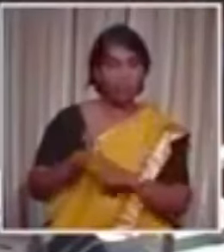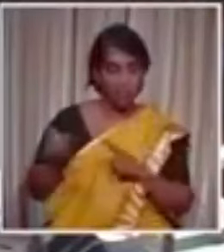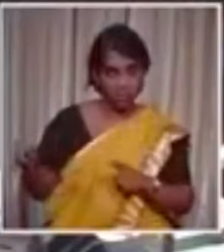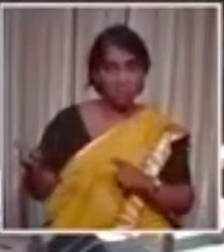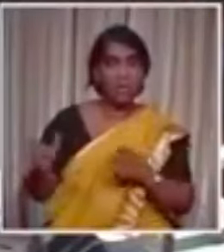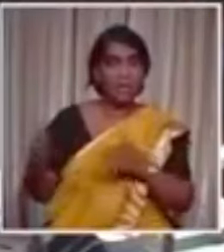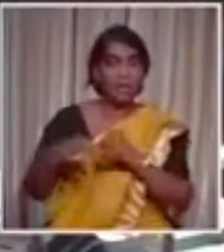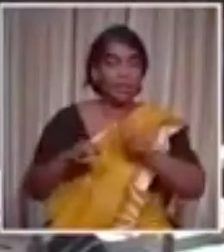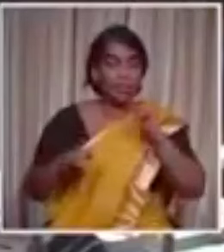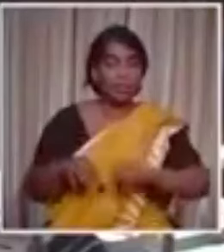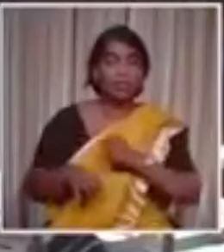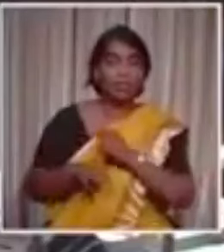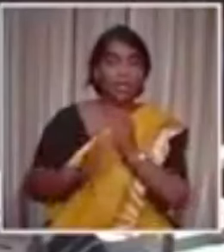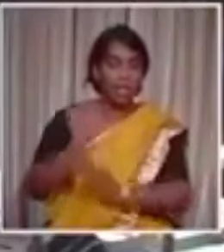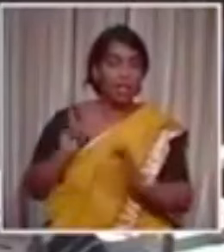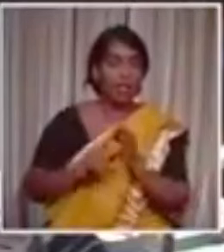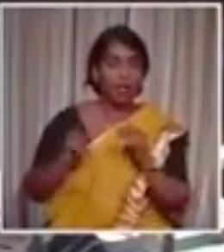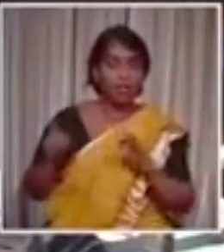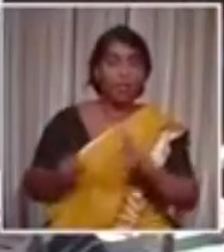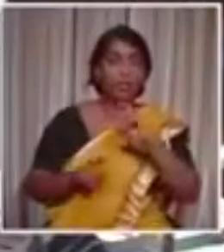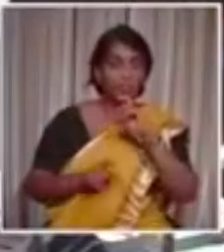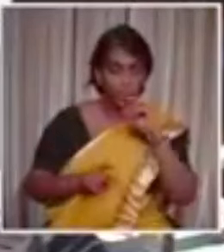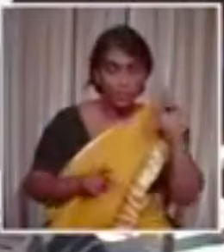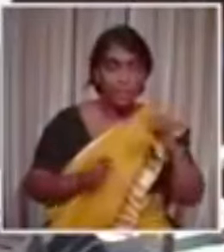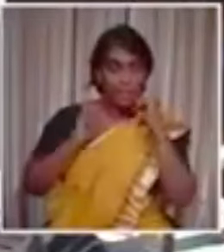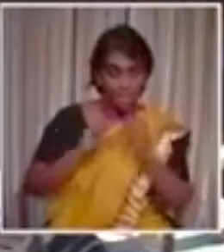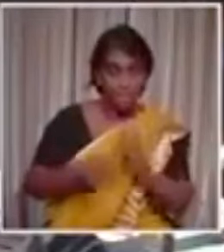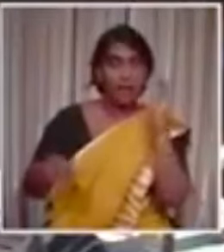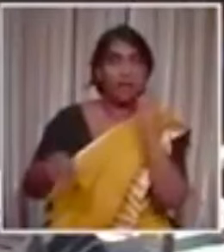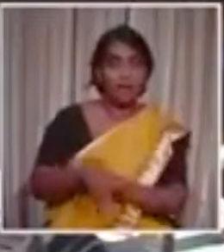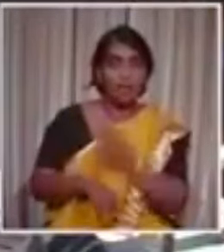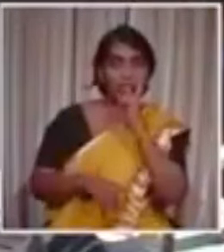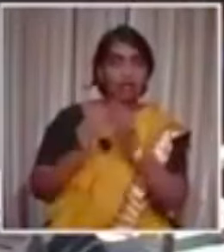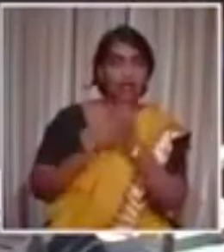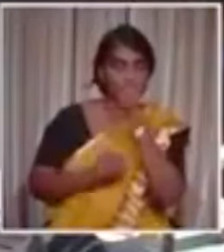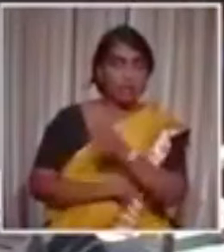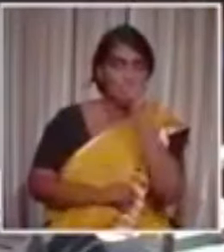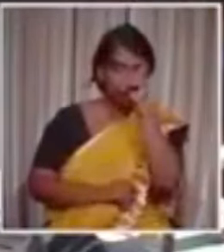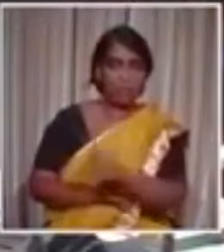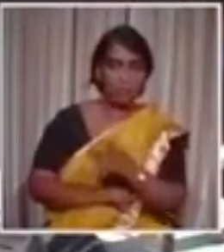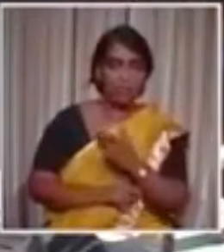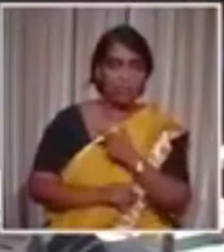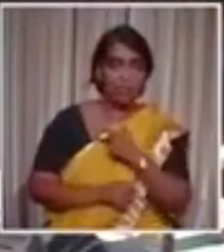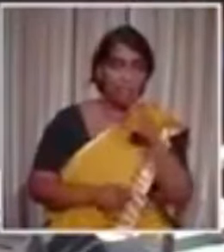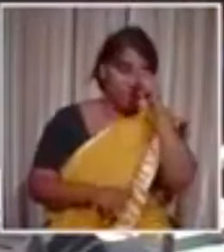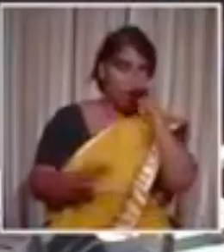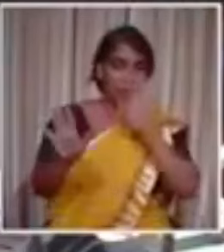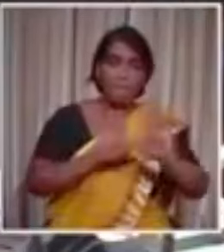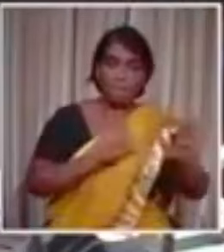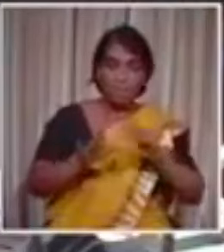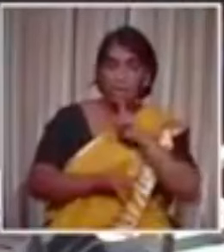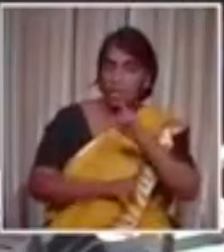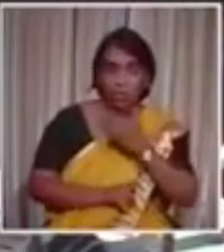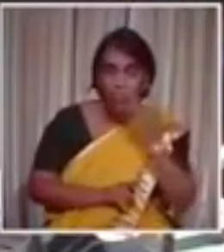තමන්ගේ කැබිනට් මණ්ඩල නාගරික සංවර්ධන අමාත්‍යවරයා, අධිකරණයෙන් දූෂිතභාවයට ලක්වුණු දඬුවම් ලැබිය යුතු කෙනෙක් මම වංචා දූෂණ මැඩ පවත්වන රටේ ජනතාවට කියන්න